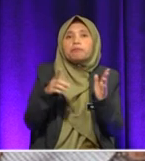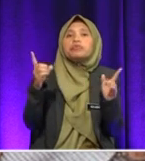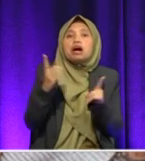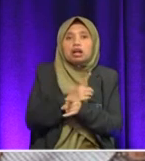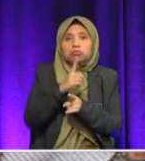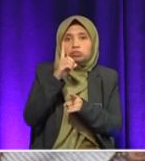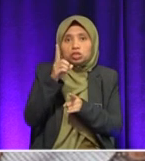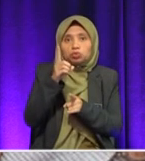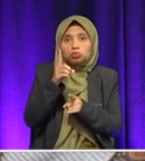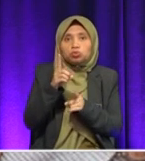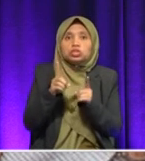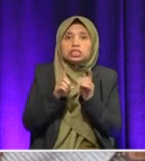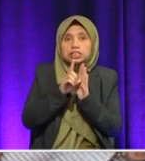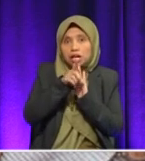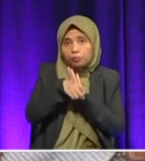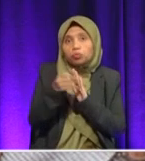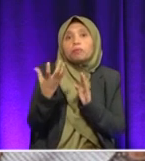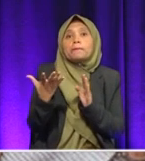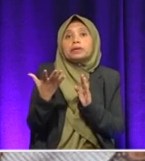satu jam berapa